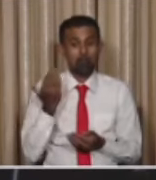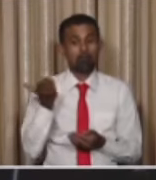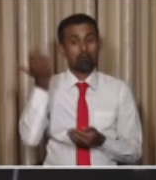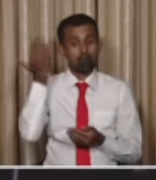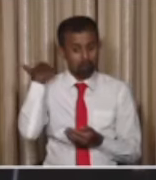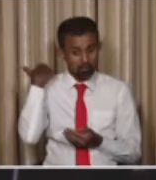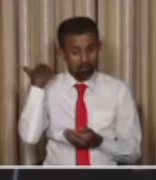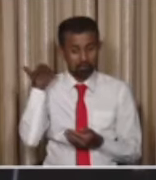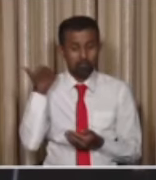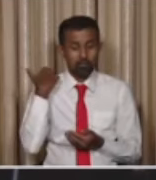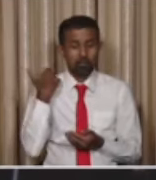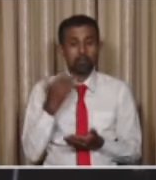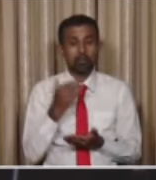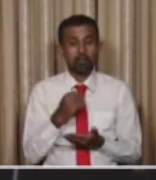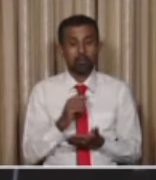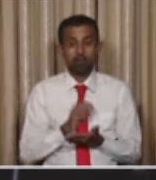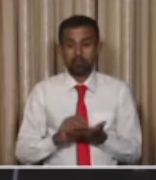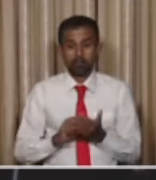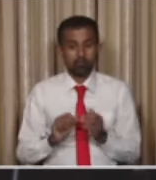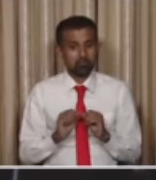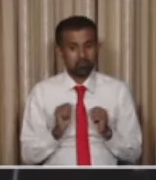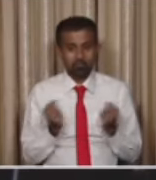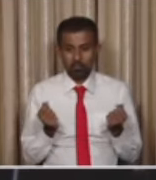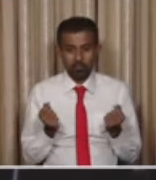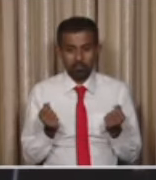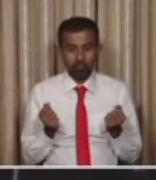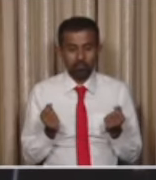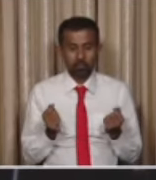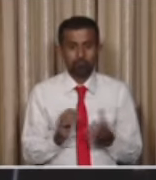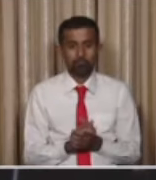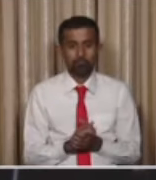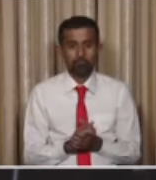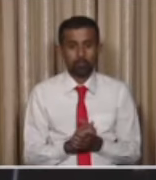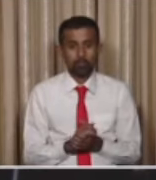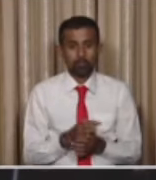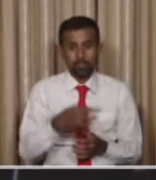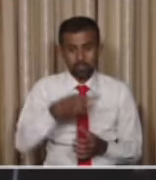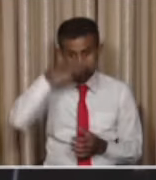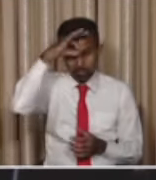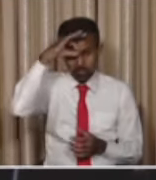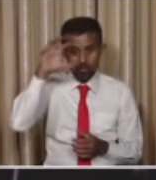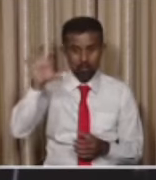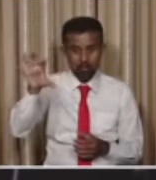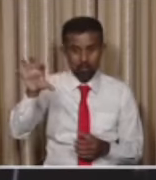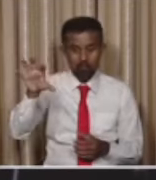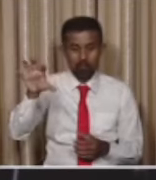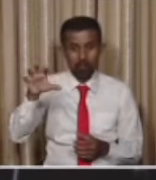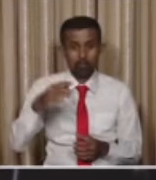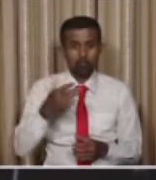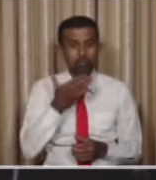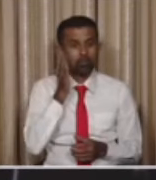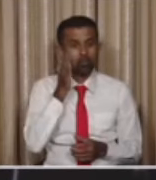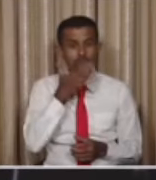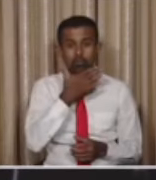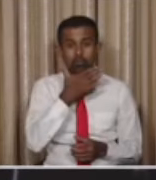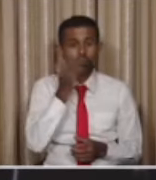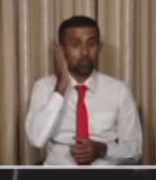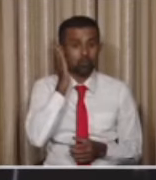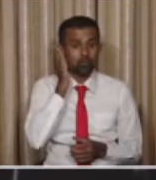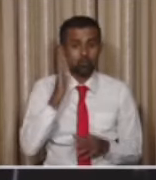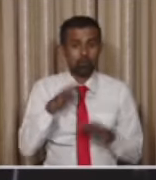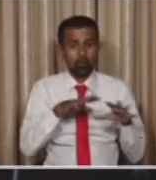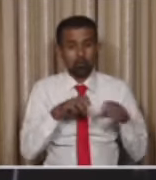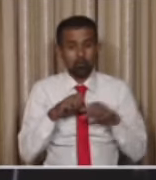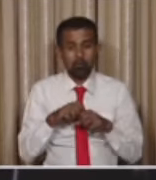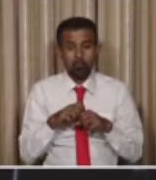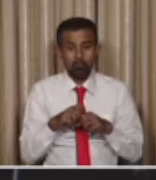ගිය ඉතිහාසයක් අපිට තියෙනවා. ලිඛිත නැති. ඒ වගේම තමයි අපේ සිංහලයේ රට අපි දන්නවා බ්‍රිතාන්‍යයට අපි යටත් වෙන්න පළමු